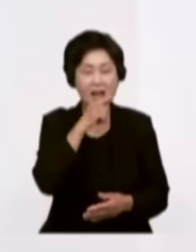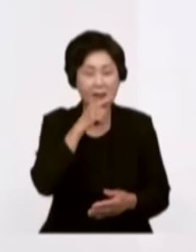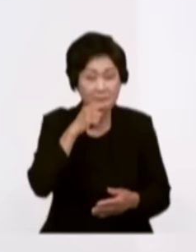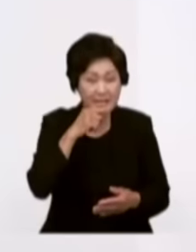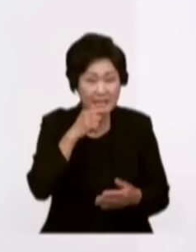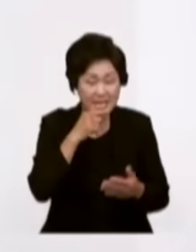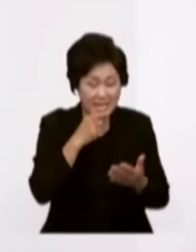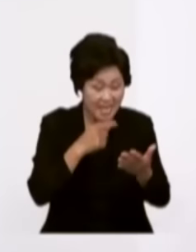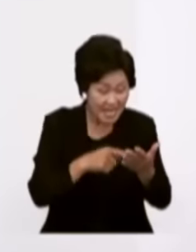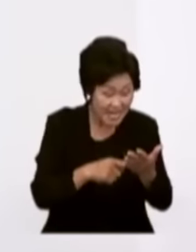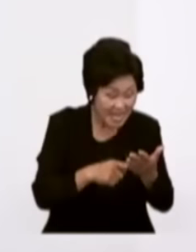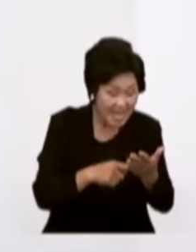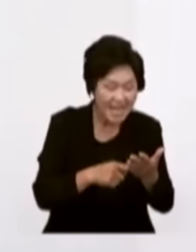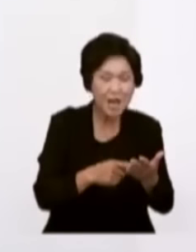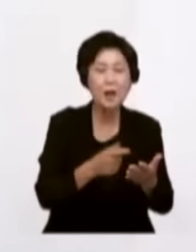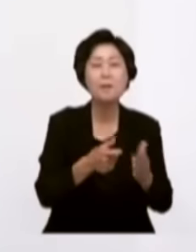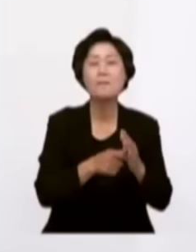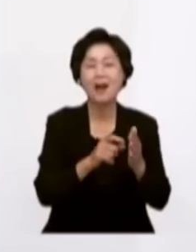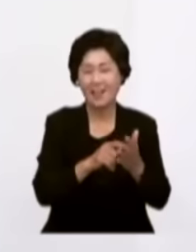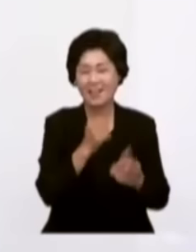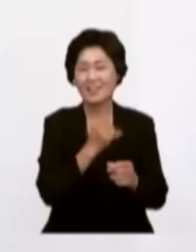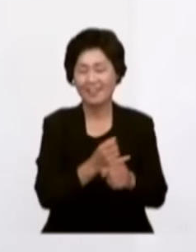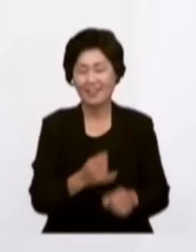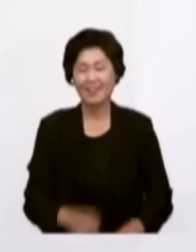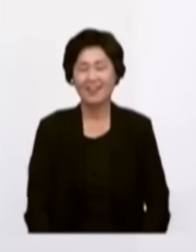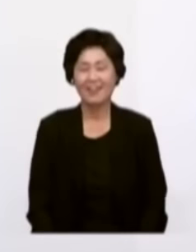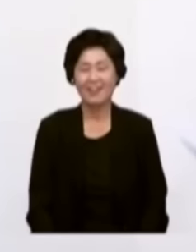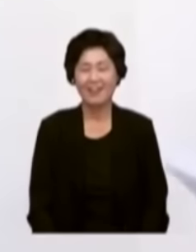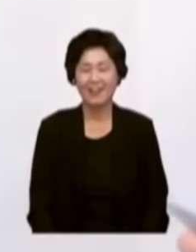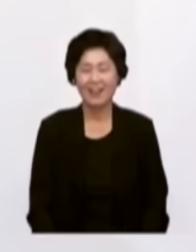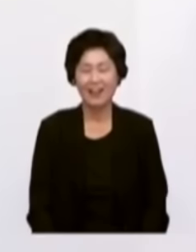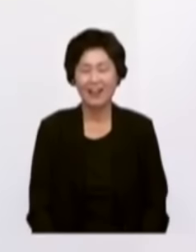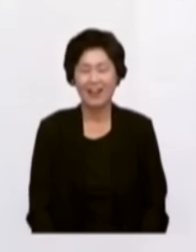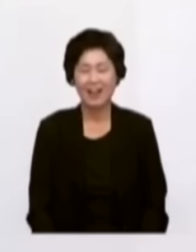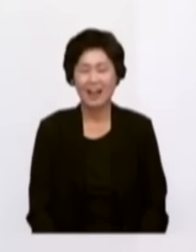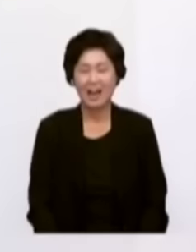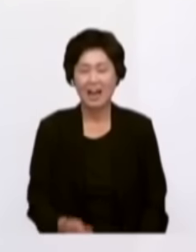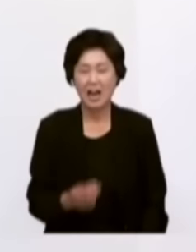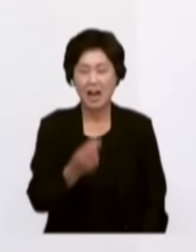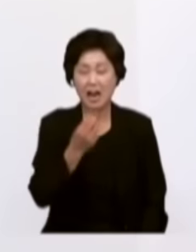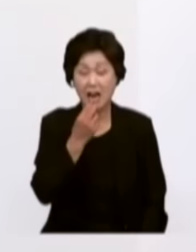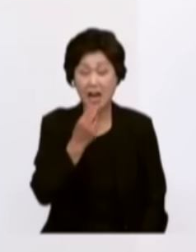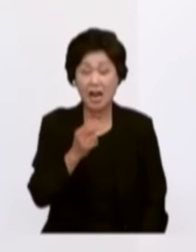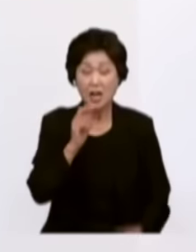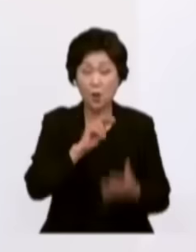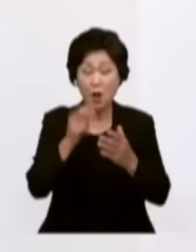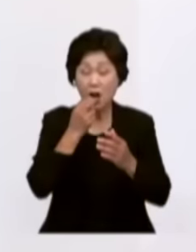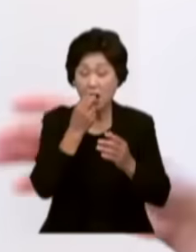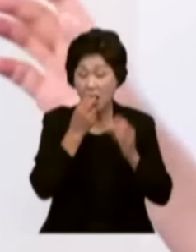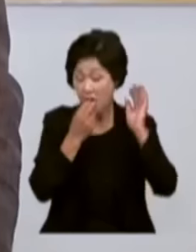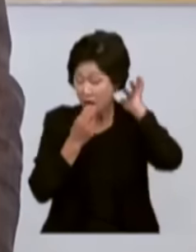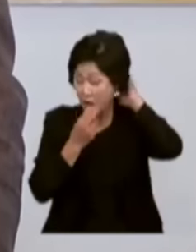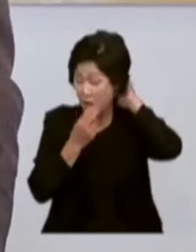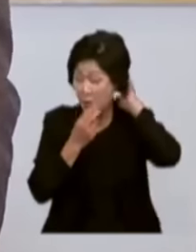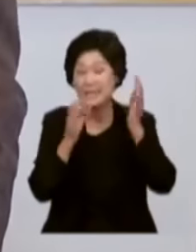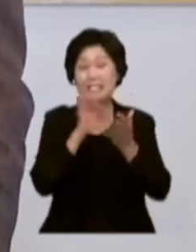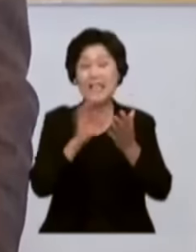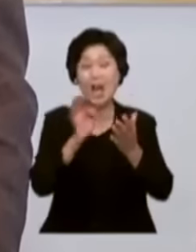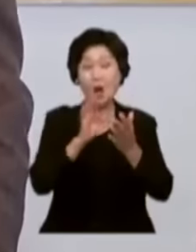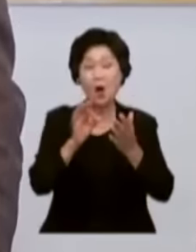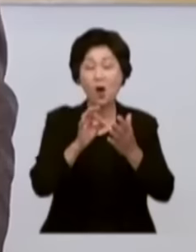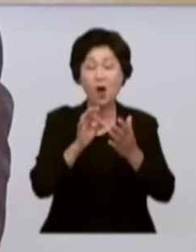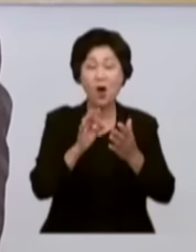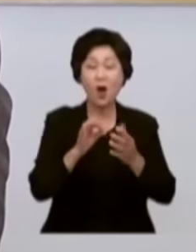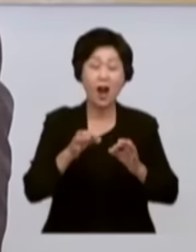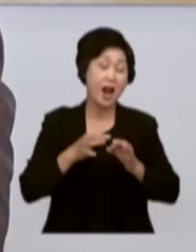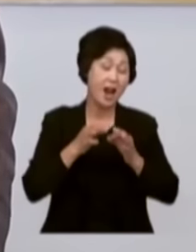여보세요. 코에다 걸어서 하는데 지금 이게 비음과 저기 어? 저기 뭐야 이쪽 두성을 써가지고 하는 노래이게요. 목을 하는 게 아니에요. 아니 근데. 근데 지금